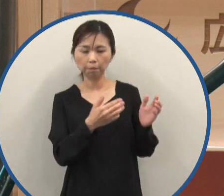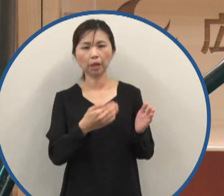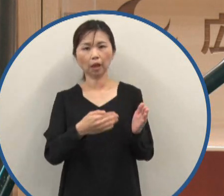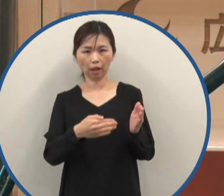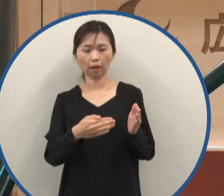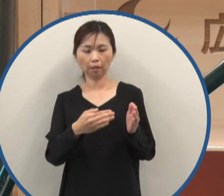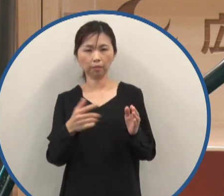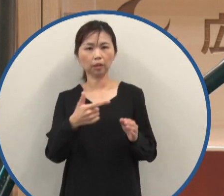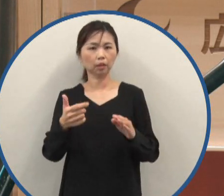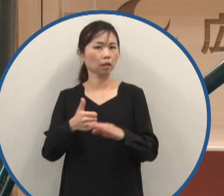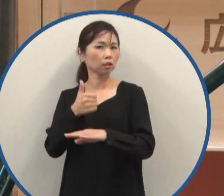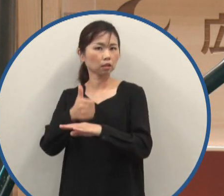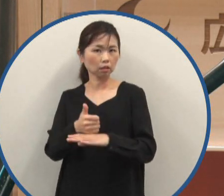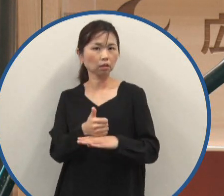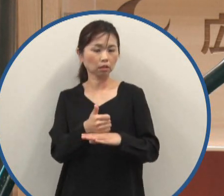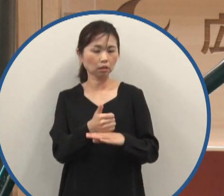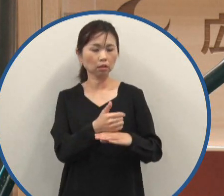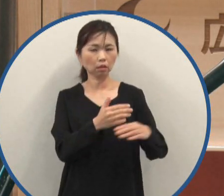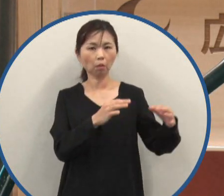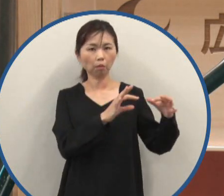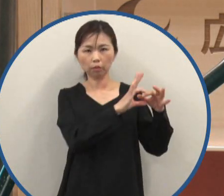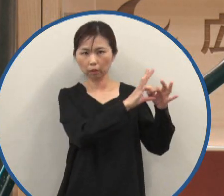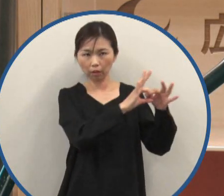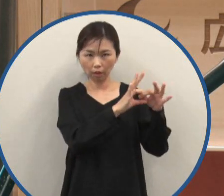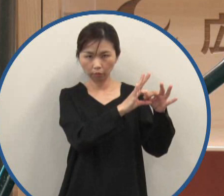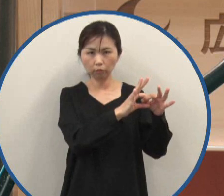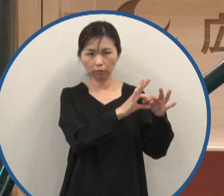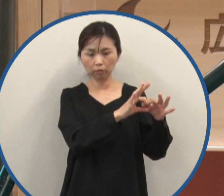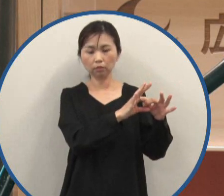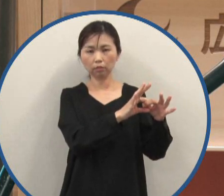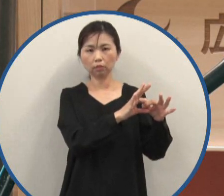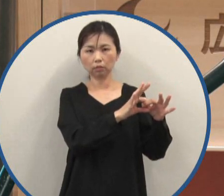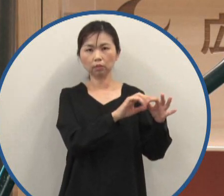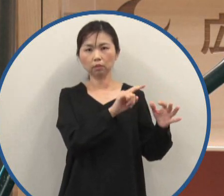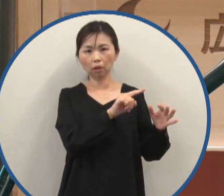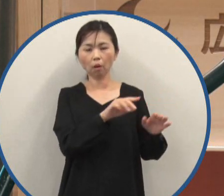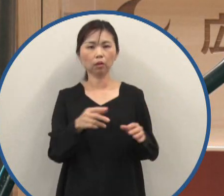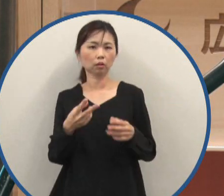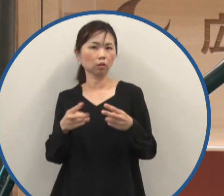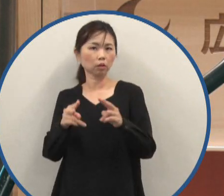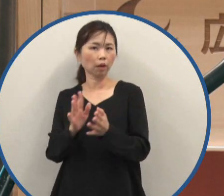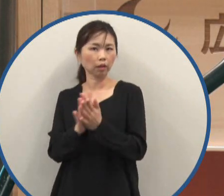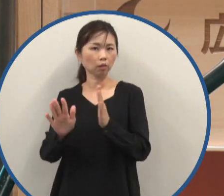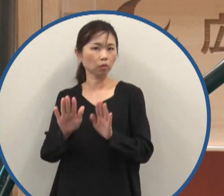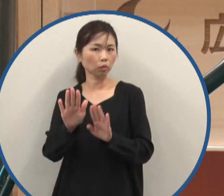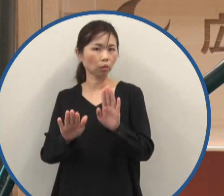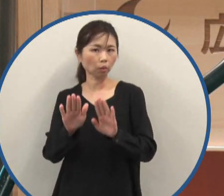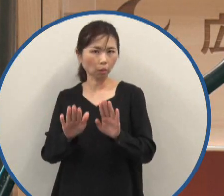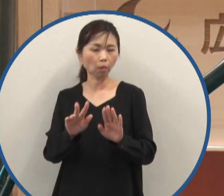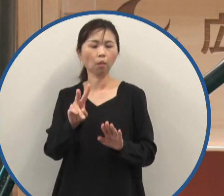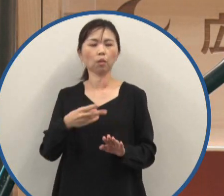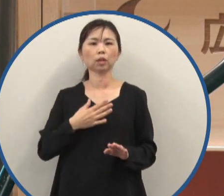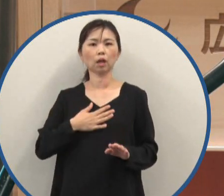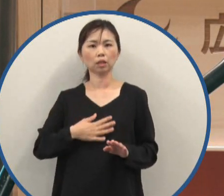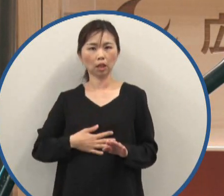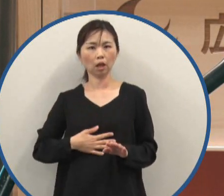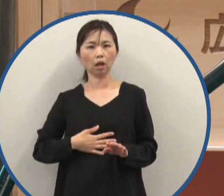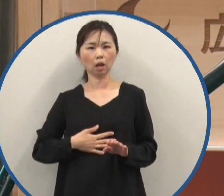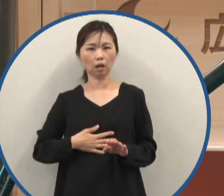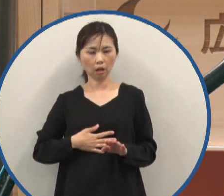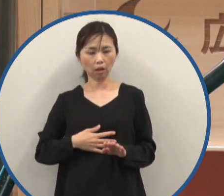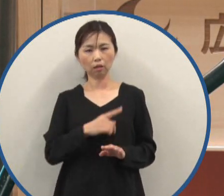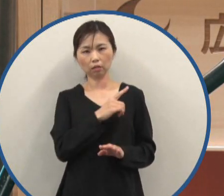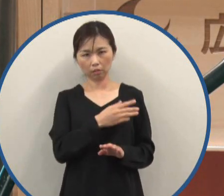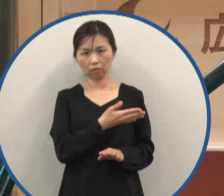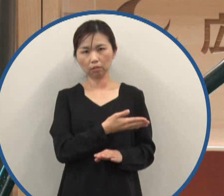ども、まあ、我々のこの状況ということは、まあ、理解をしたということではあります